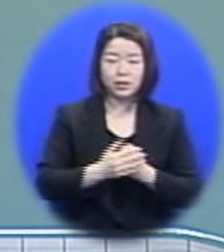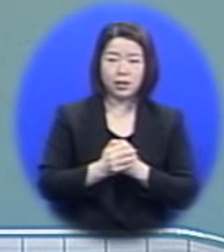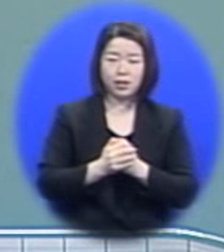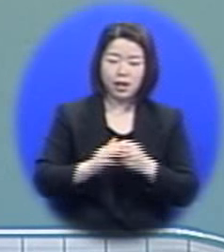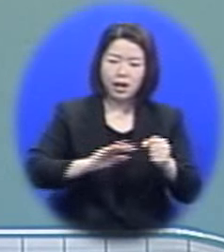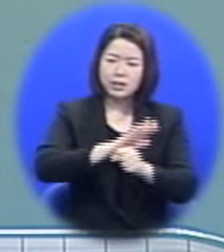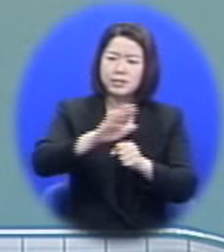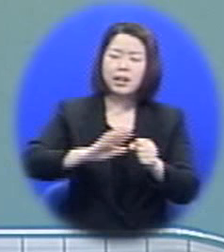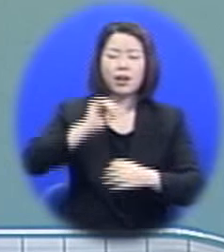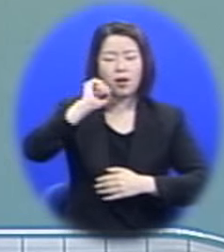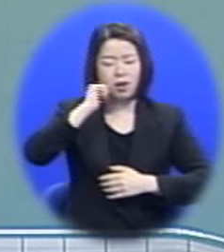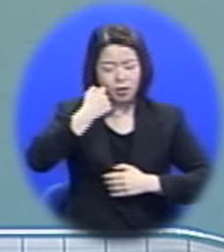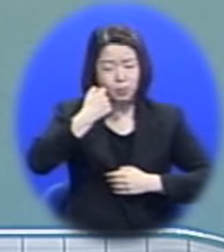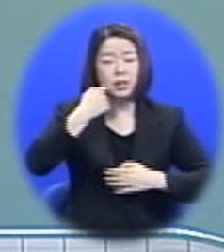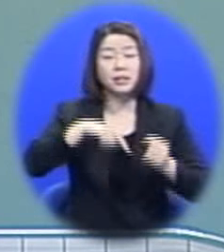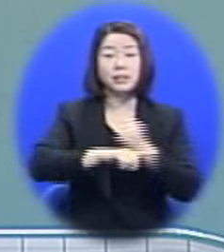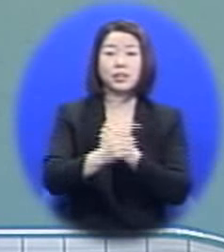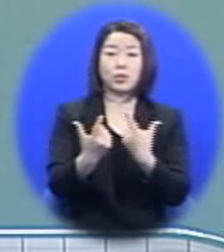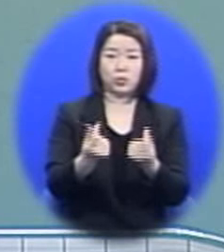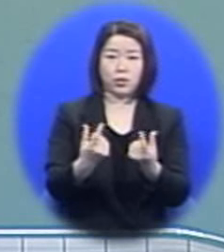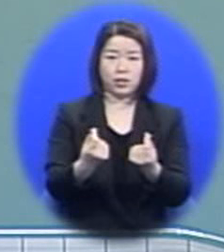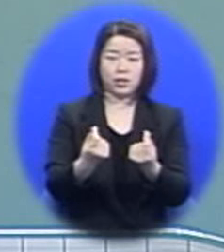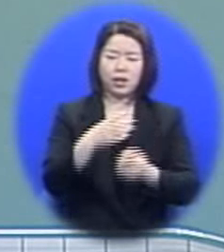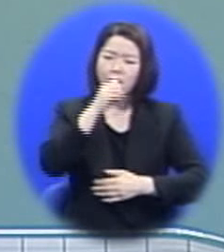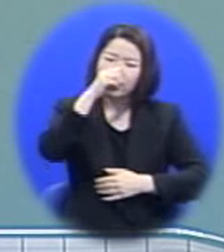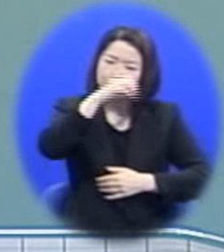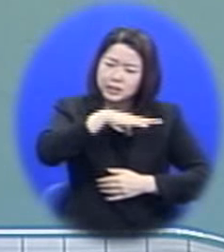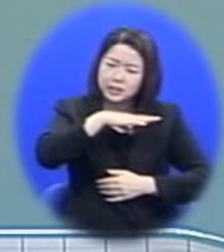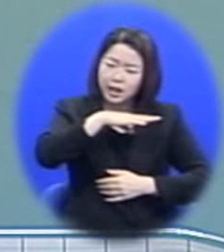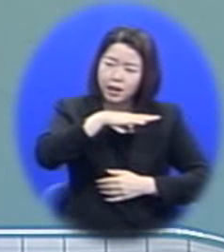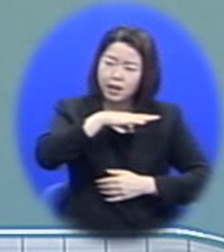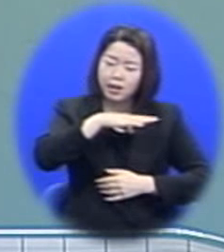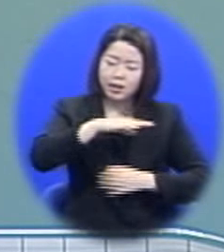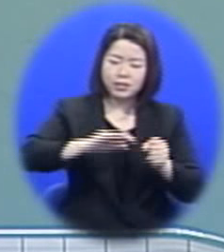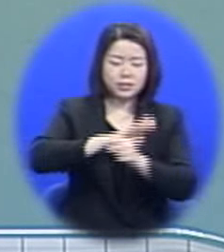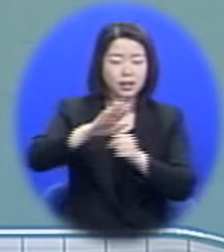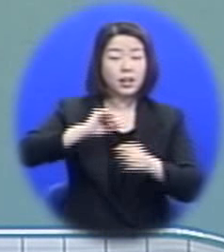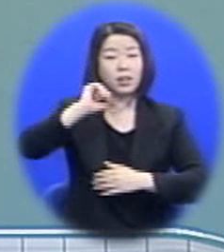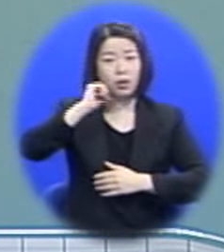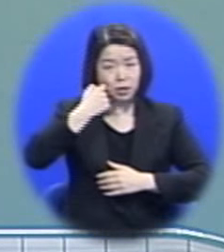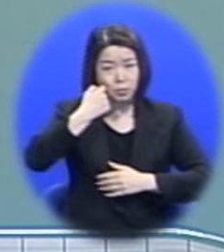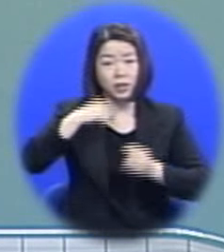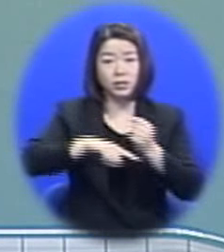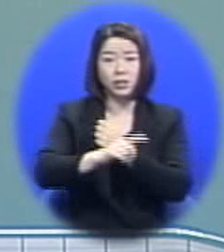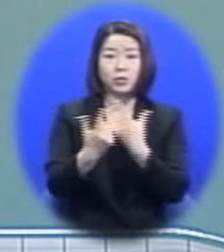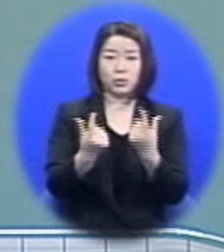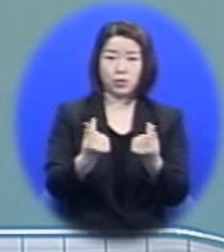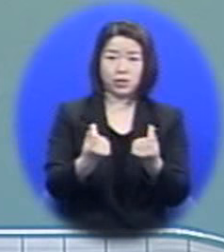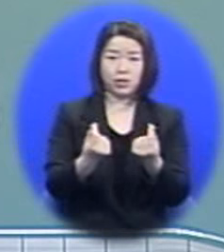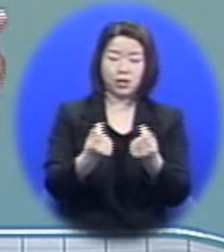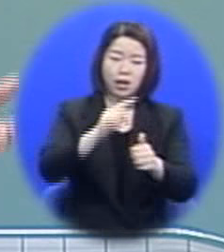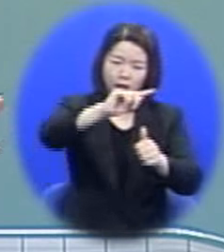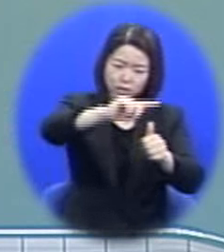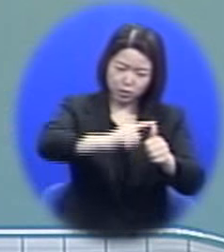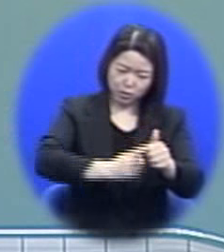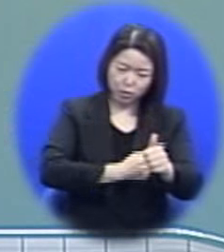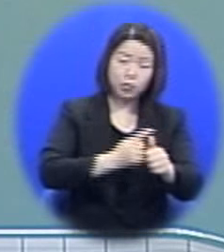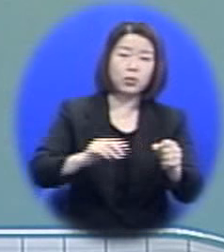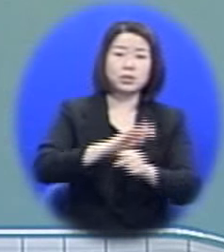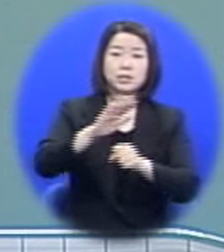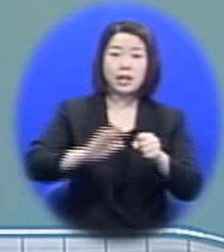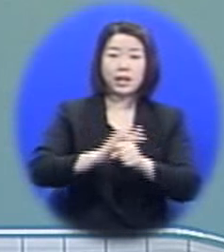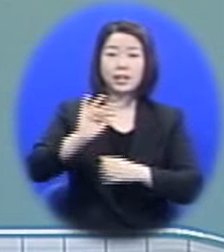사랑하기 어렵다는 뜻입니다. 그냥 사랑하게 되지 않는다는 뜻이에요. 아니 저절로 사랑이